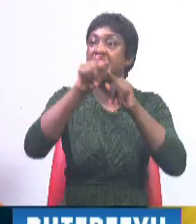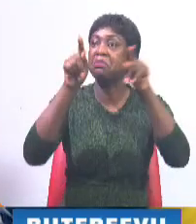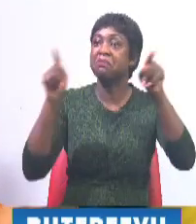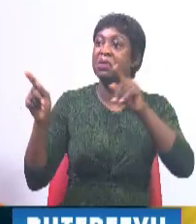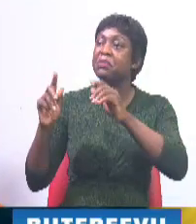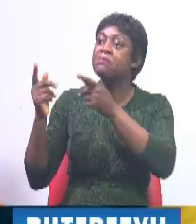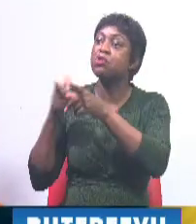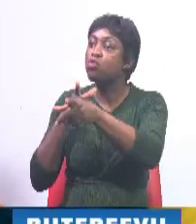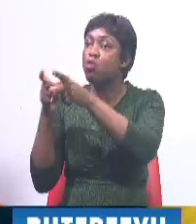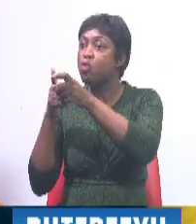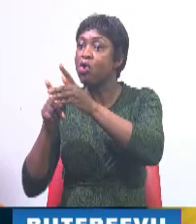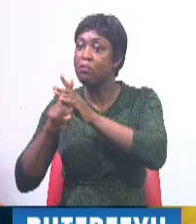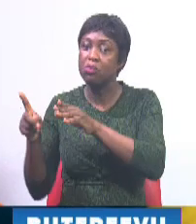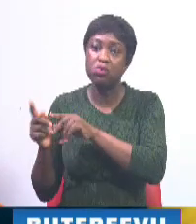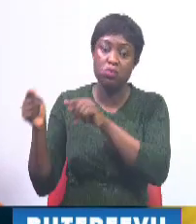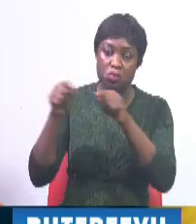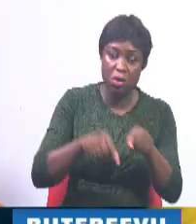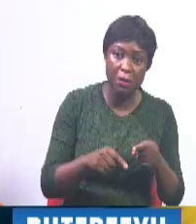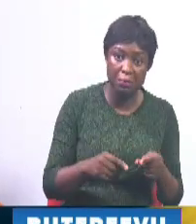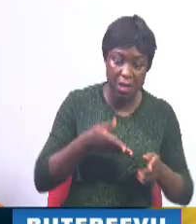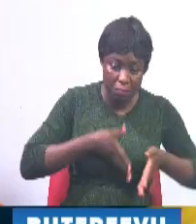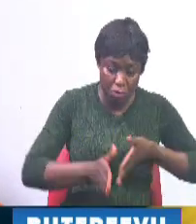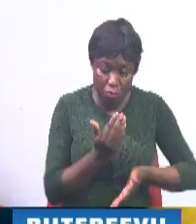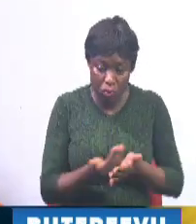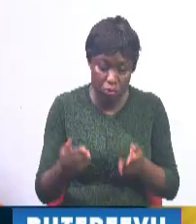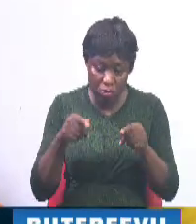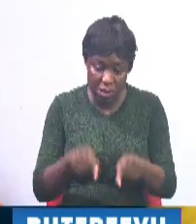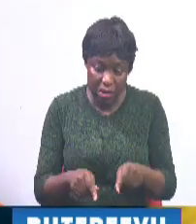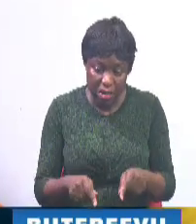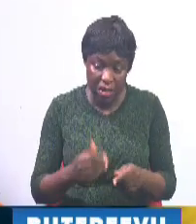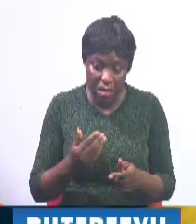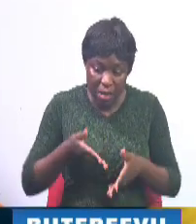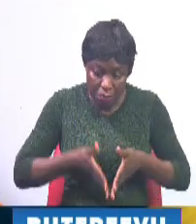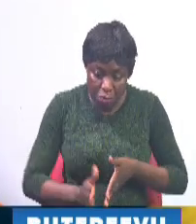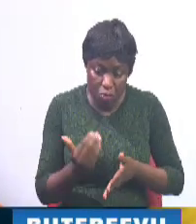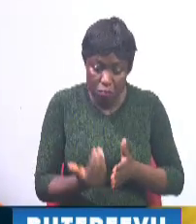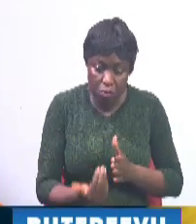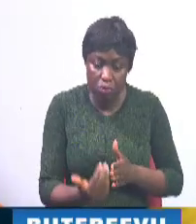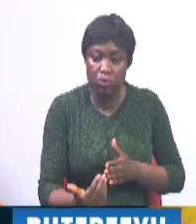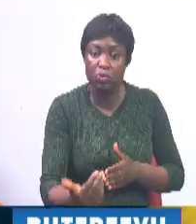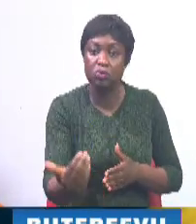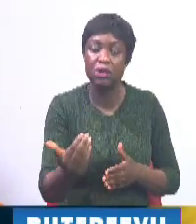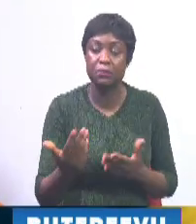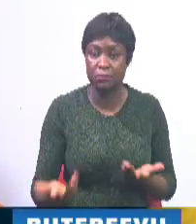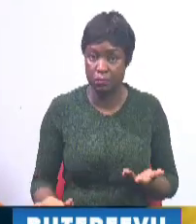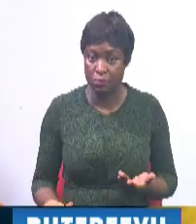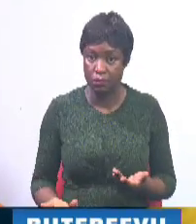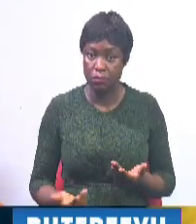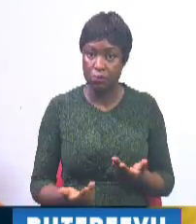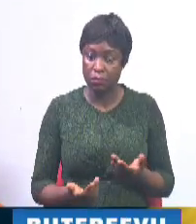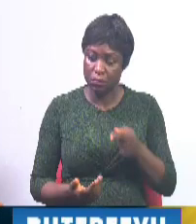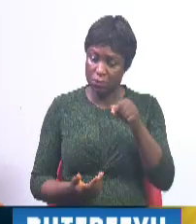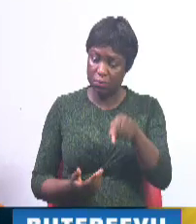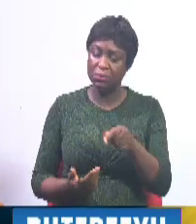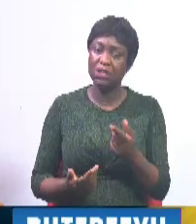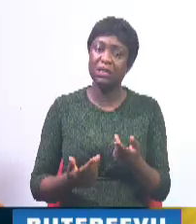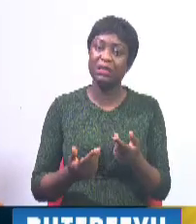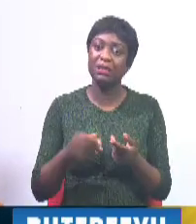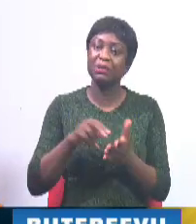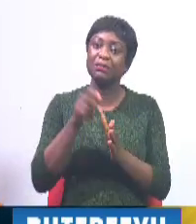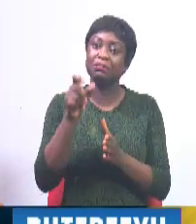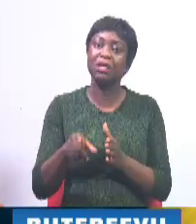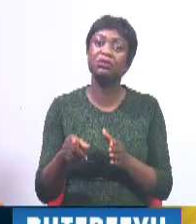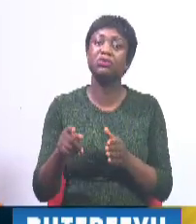badduka entalo najja n'azaalira abaana be wano generation 3 nga Muganda. Mwana oyo n'afuuka Omuganda kusinziira ku